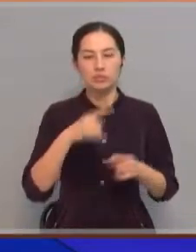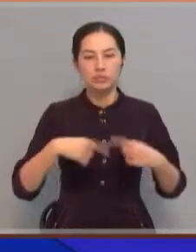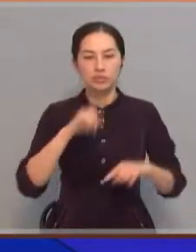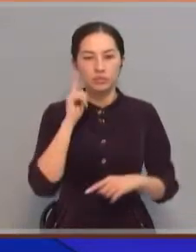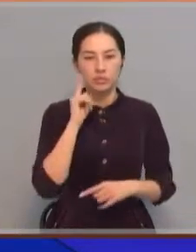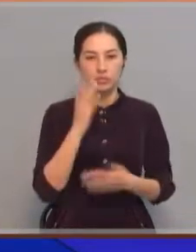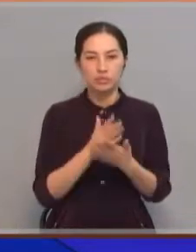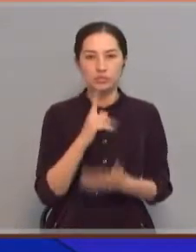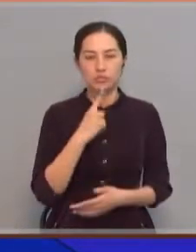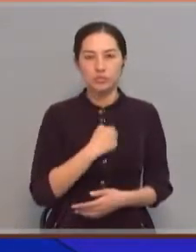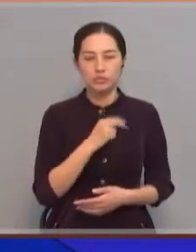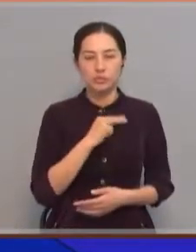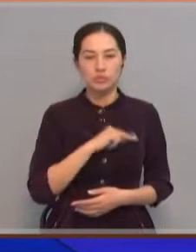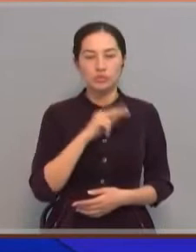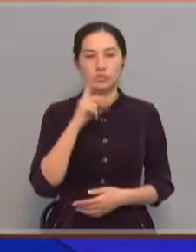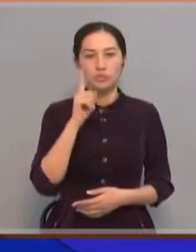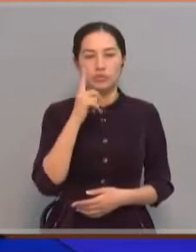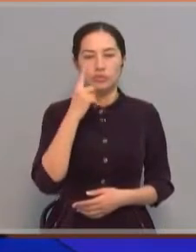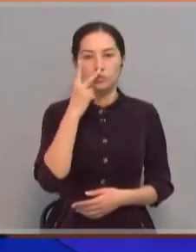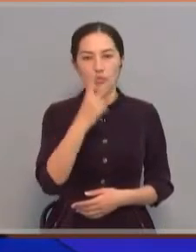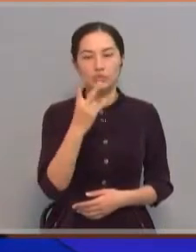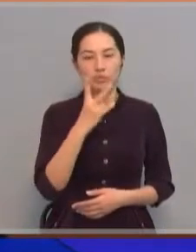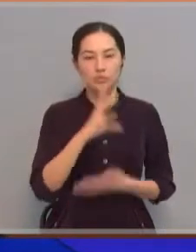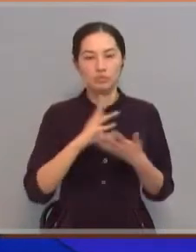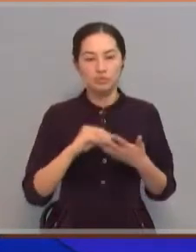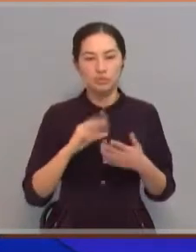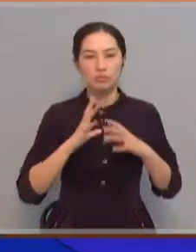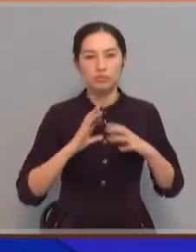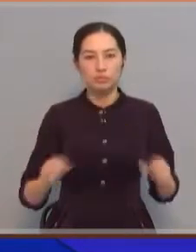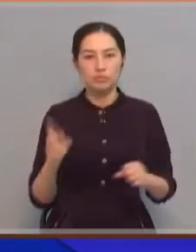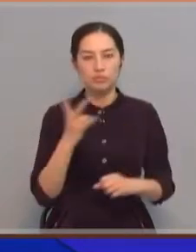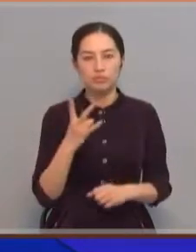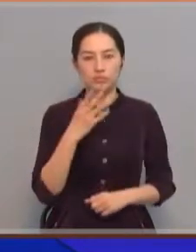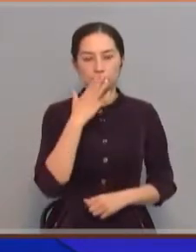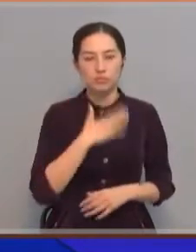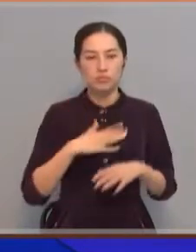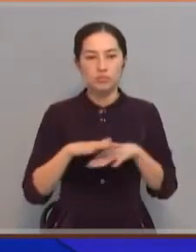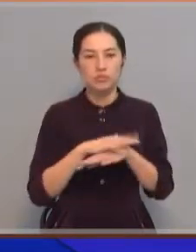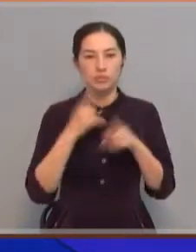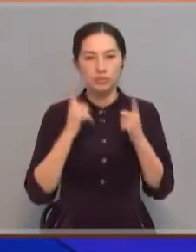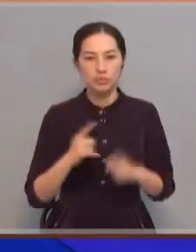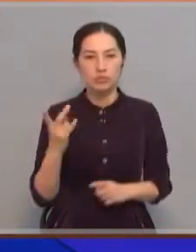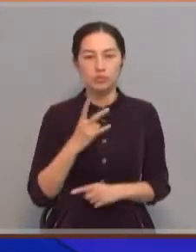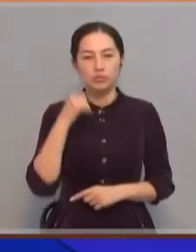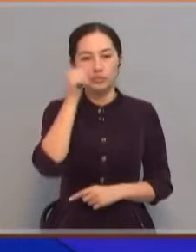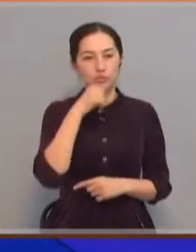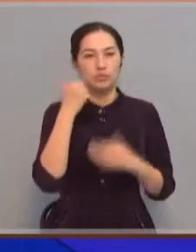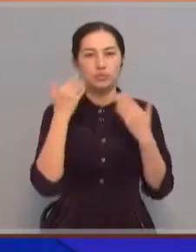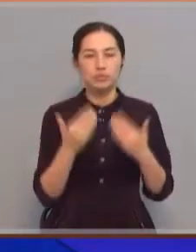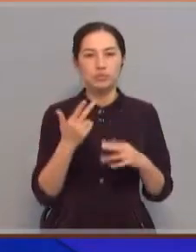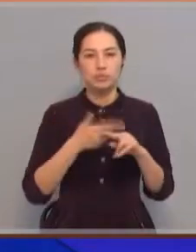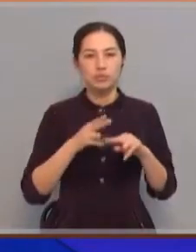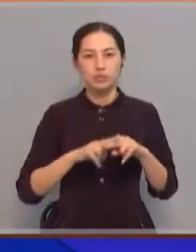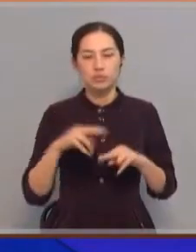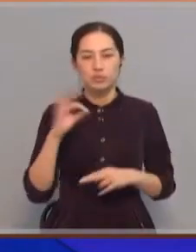бар. Соларда келешекте осындай батырлар болады деп мен сенемін. Мына биылғы осындай